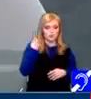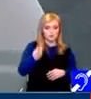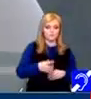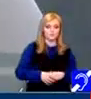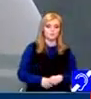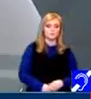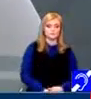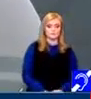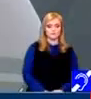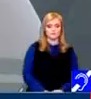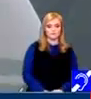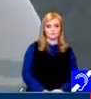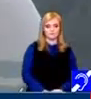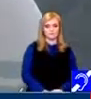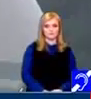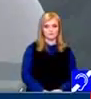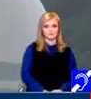partea Înaltei Curți de Justiție.